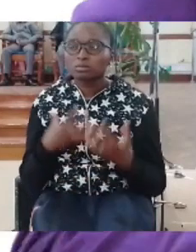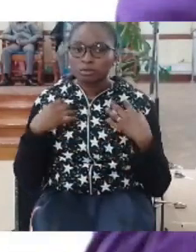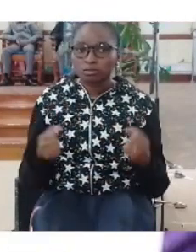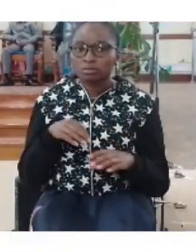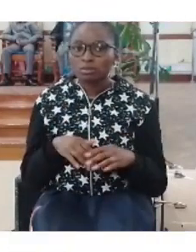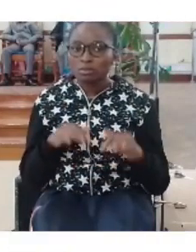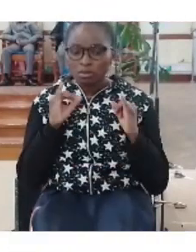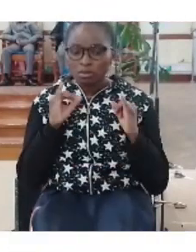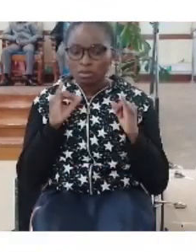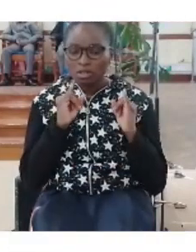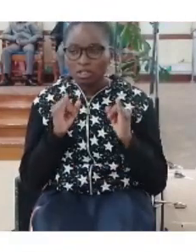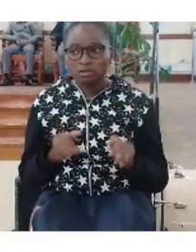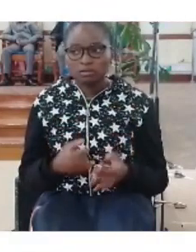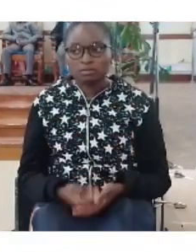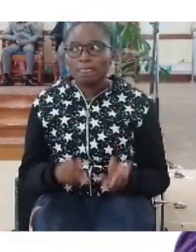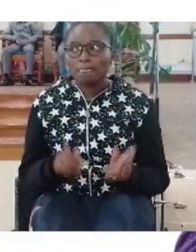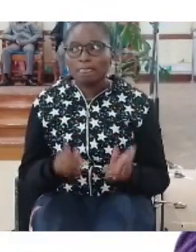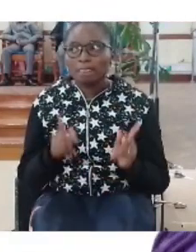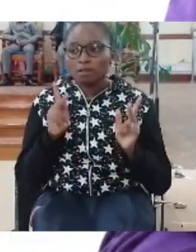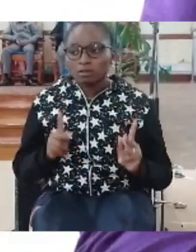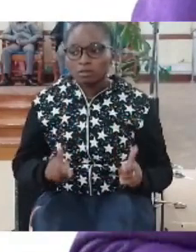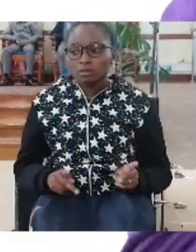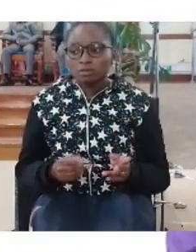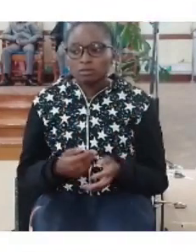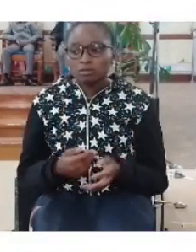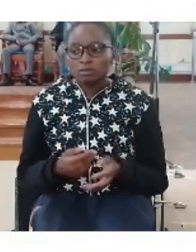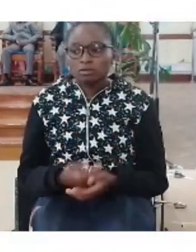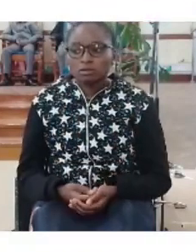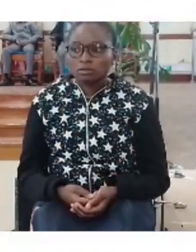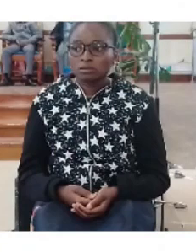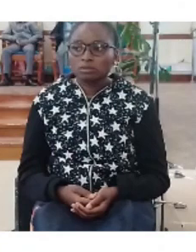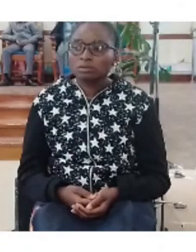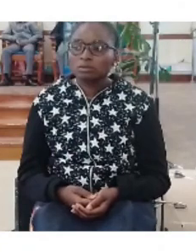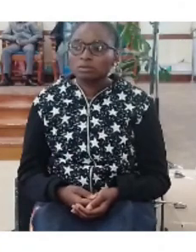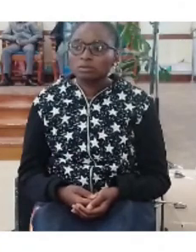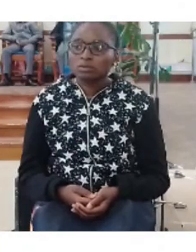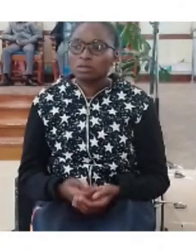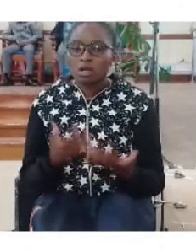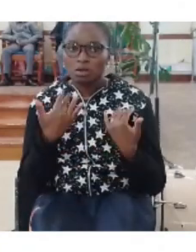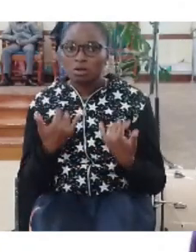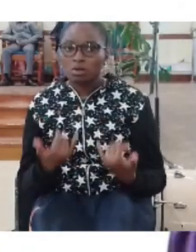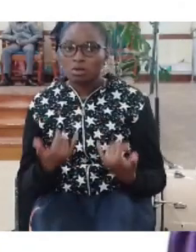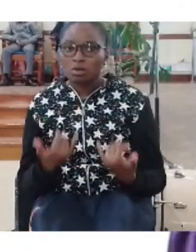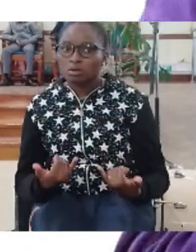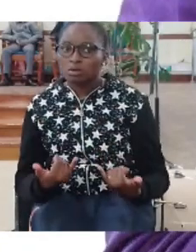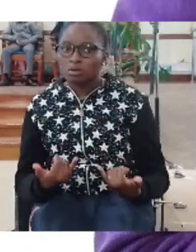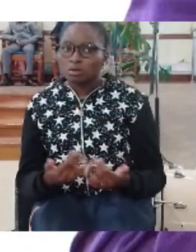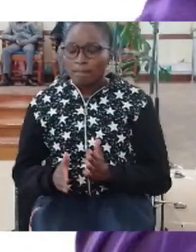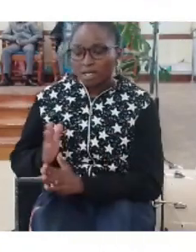Nore wa muho nilie. Ni mudo wetuo Elisha kuheto kila uoko kwa gai. Nao ni afaga